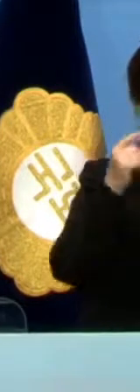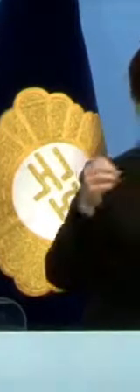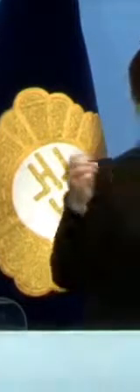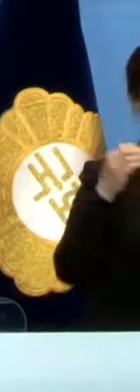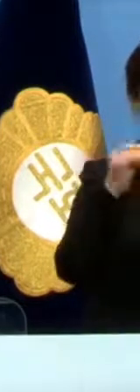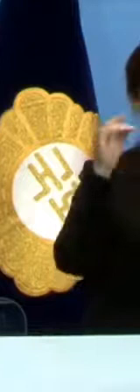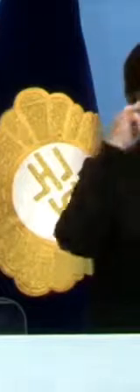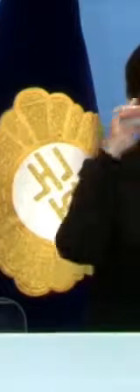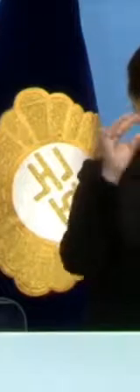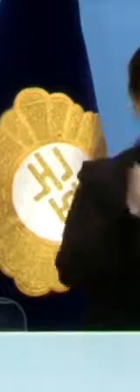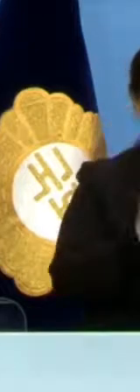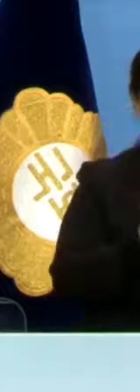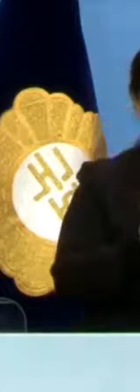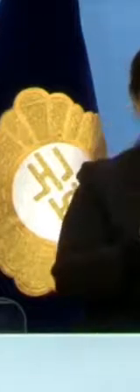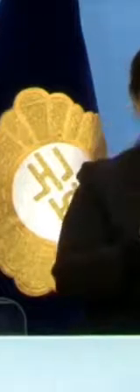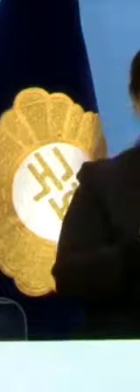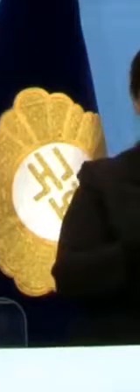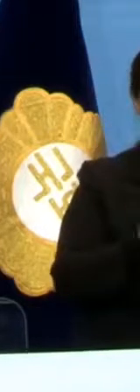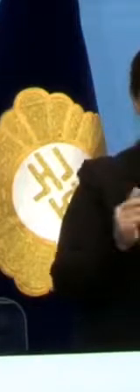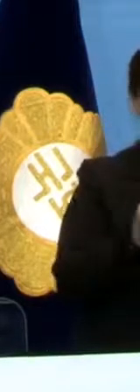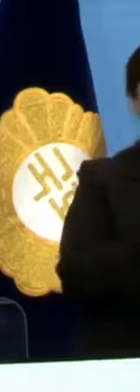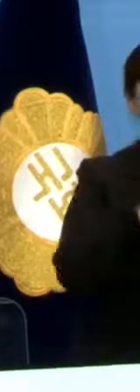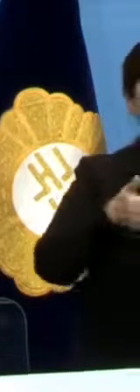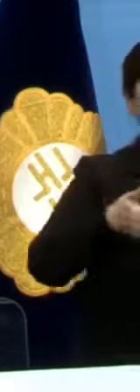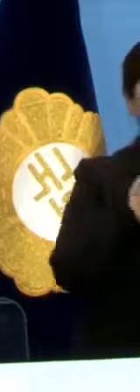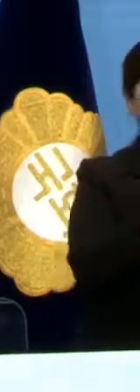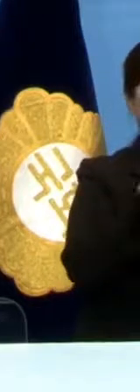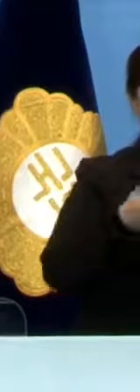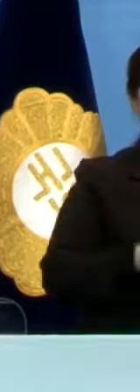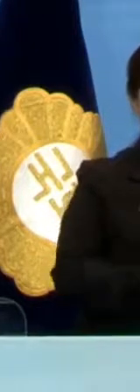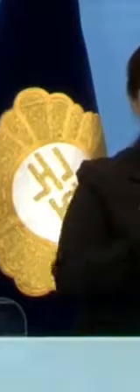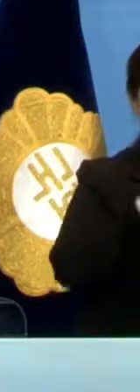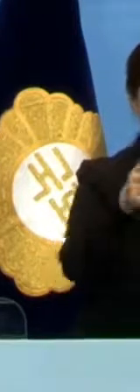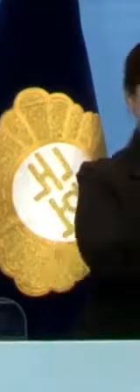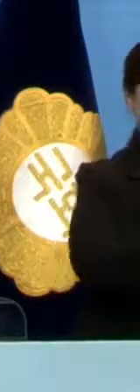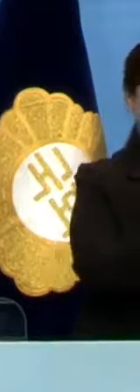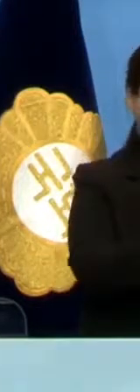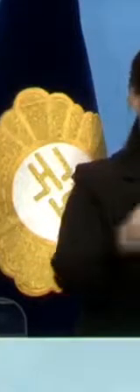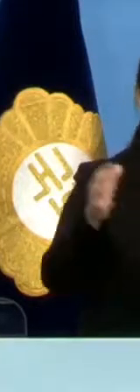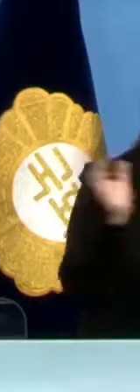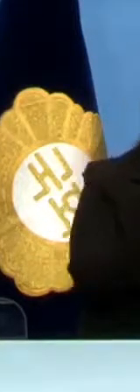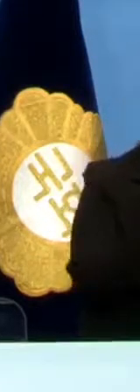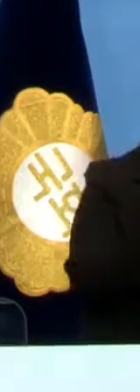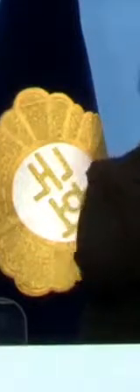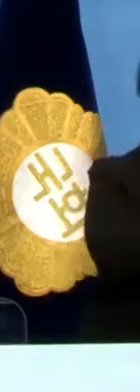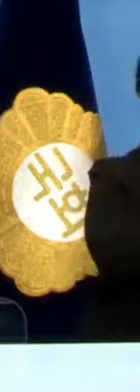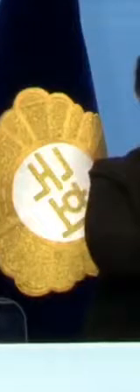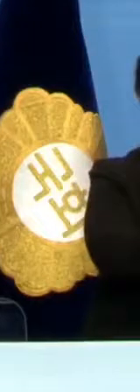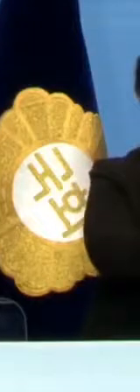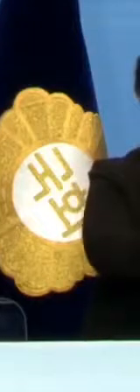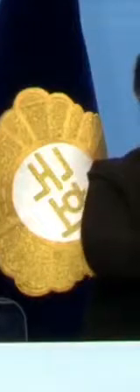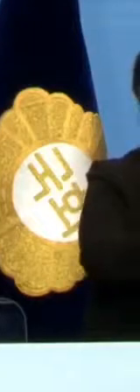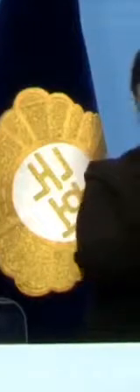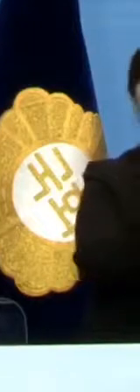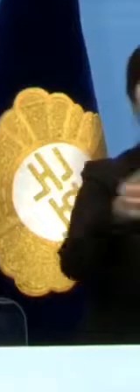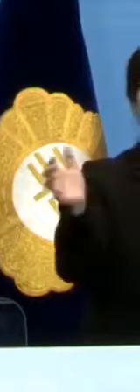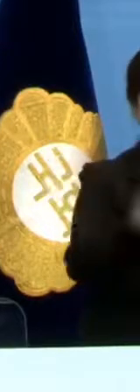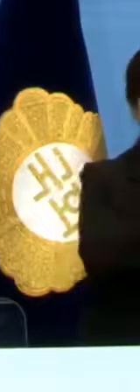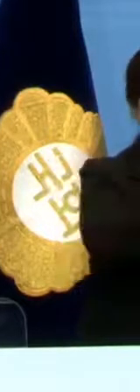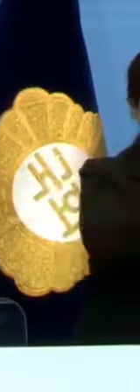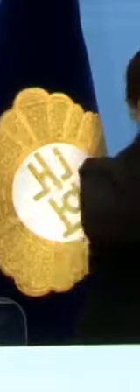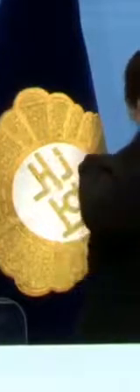했고 그래서 우리 부산 출신 의원들이 당 힘을 모으자. 그래서 이제 다 모았더니